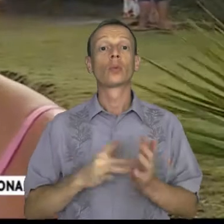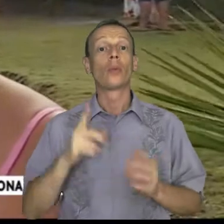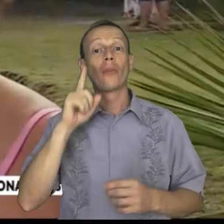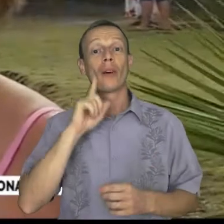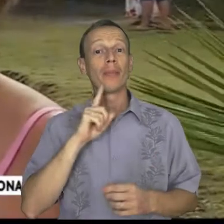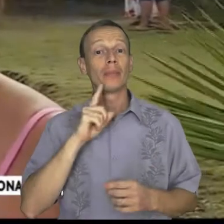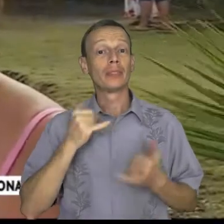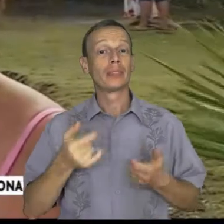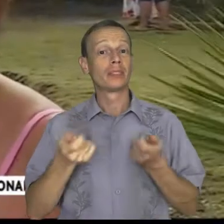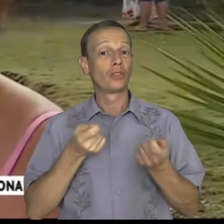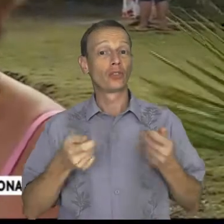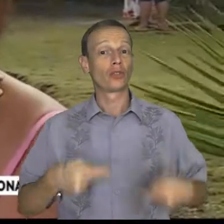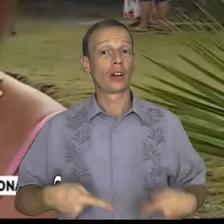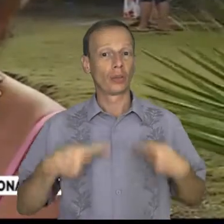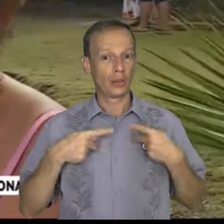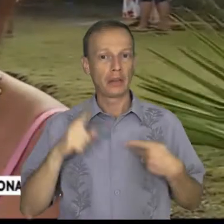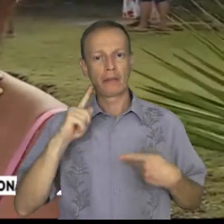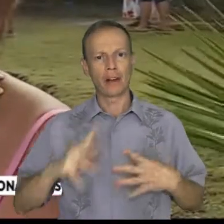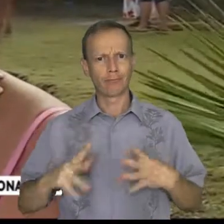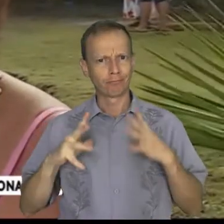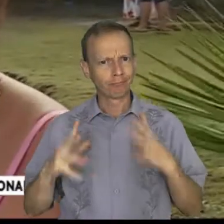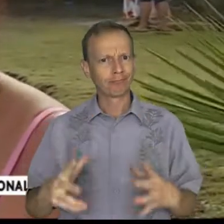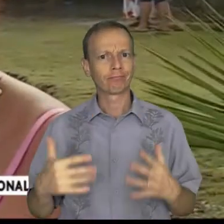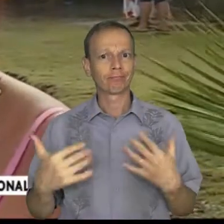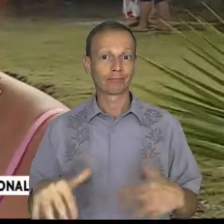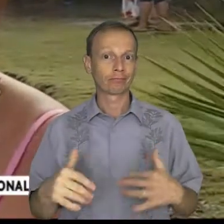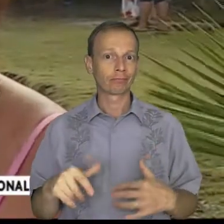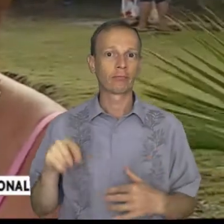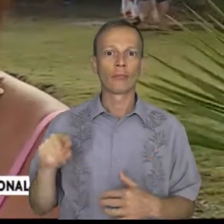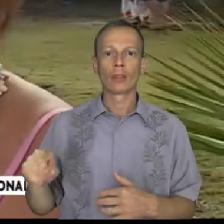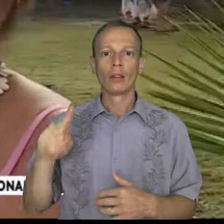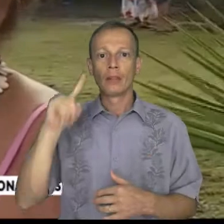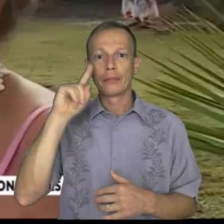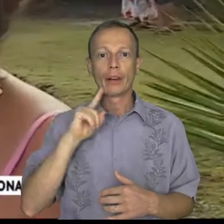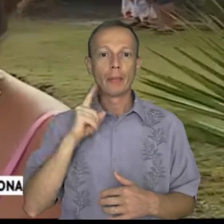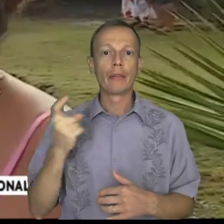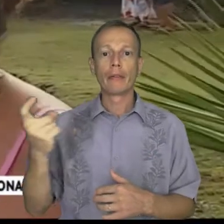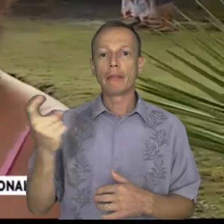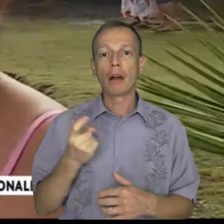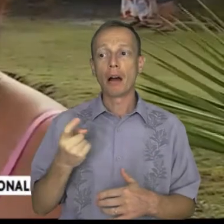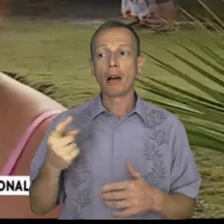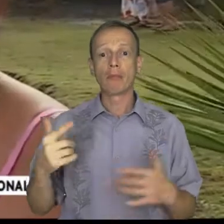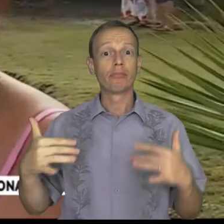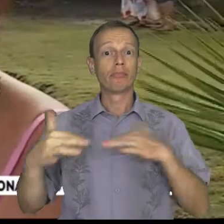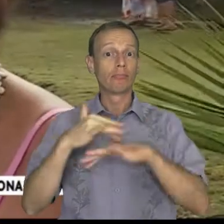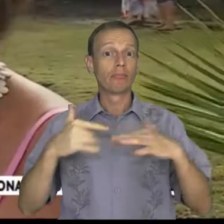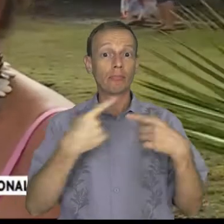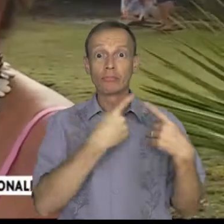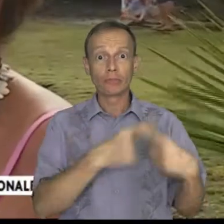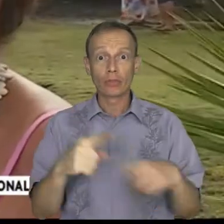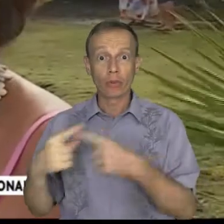Il y a beaucoup de femmes engagées, oui. D'ailleurs, tous les ateliers sont tenus par des femmes engagées, on va dire. Des femmes qui sont